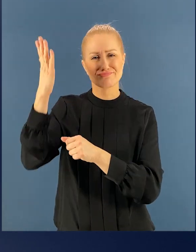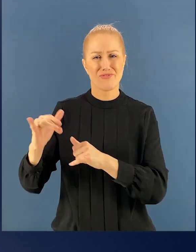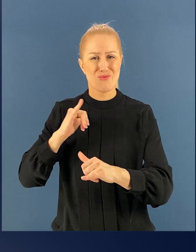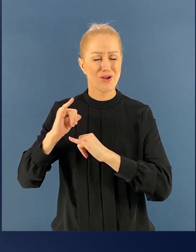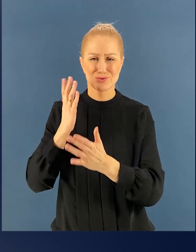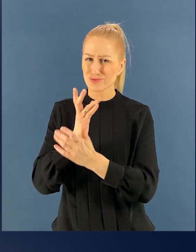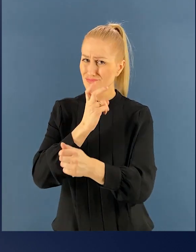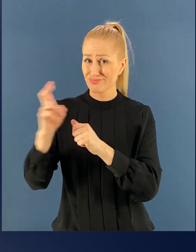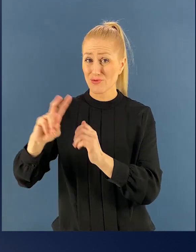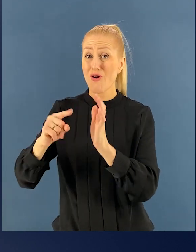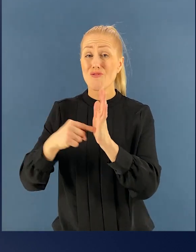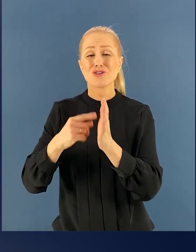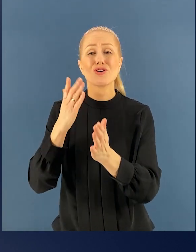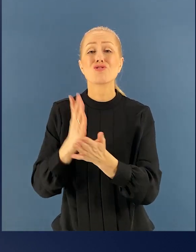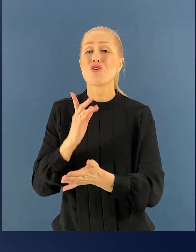już załatwić sprawę.